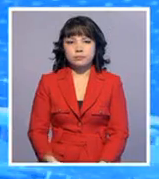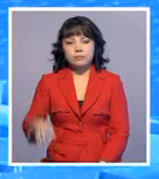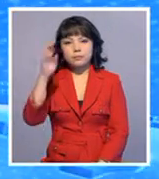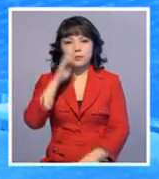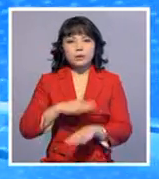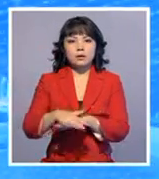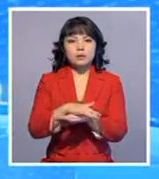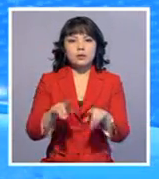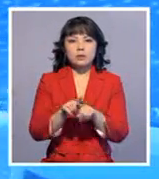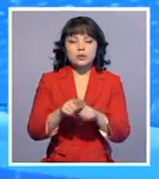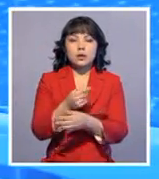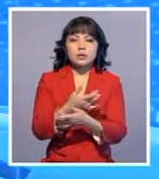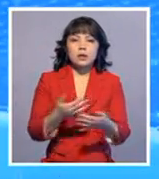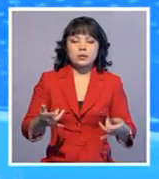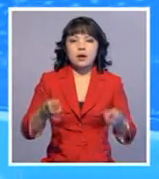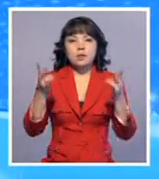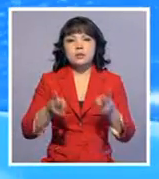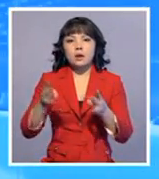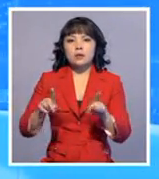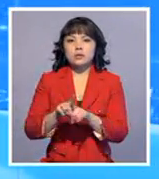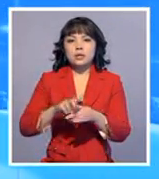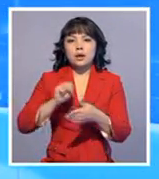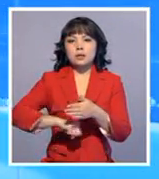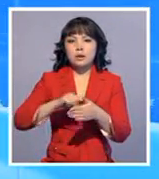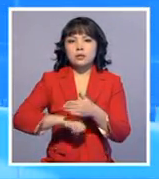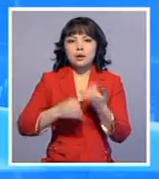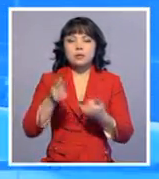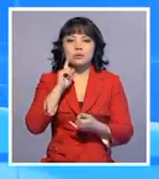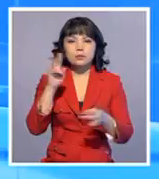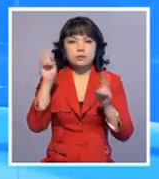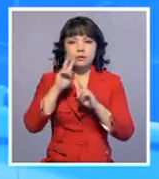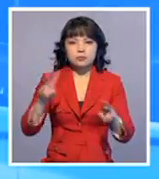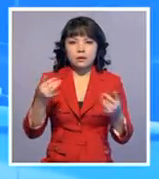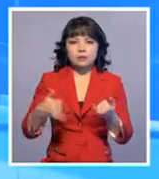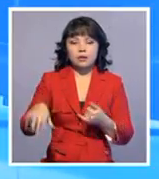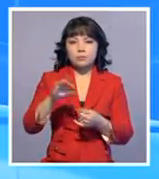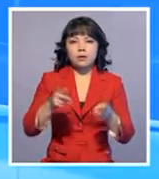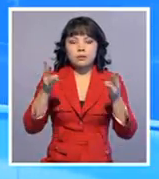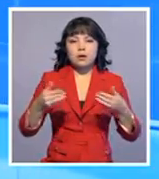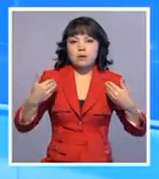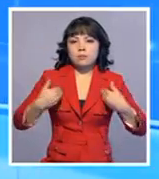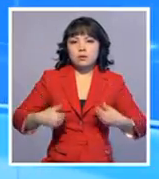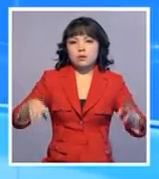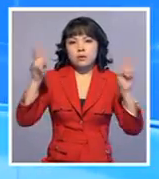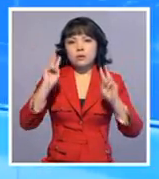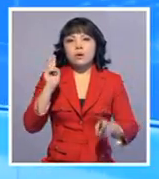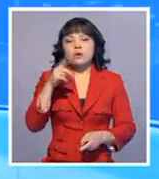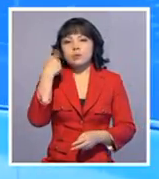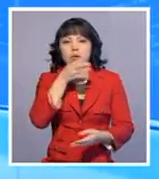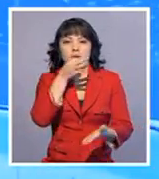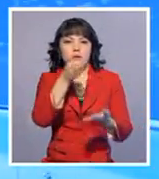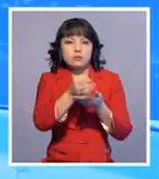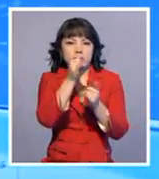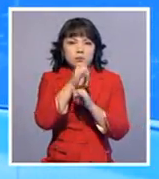Елімізде түрлі апат салдарынан бақилық болатын азаматтардың кім екендігін анықтау қиын. Мәселен, қазірдің өзінде мәйітханаларда аты жөндері